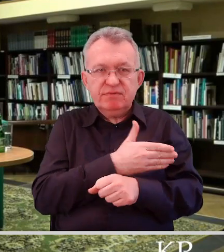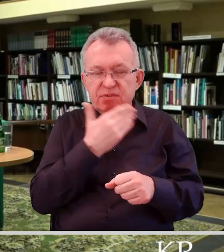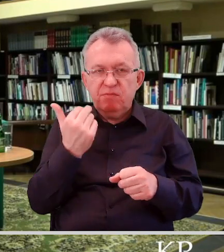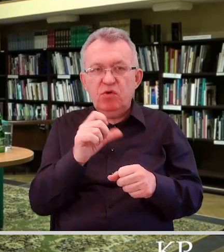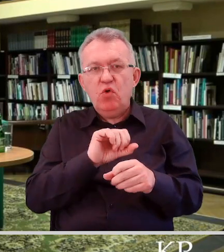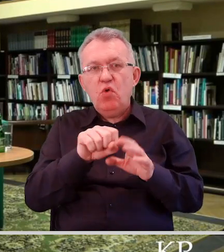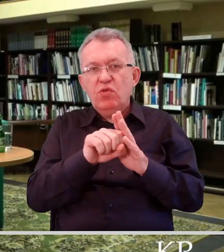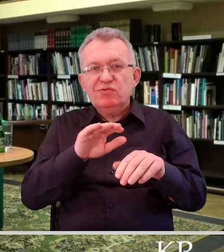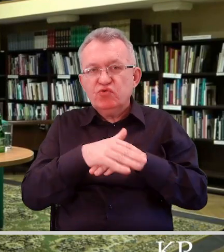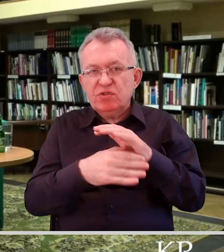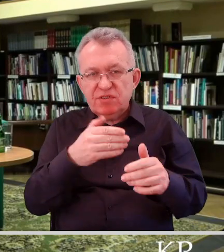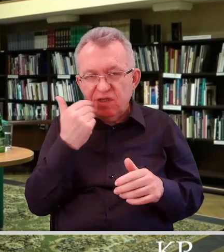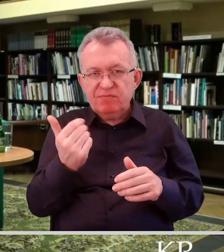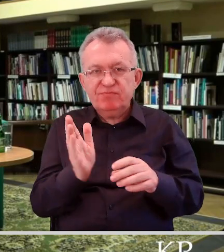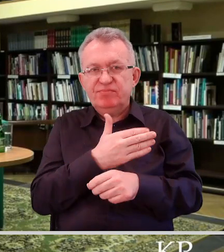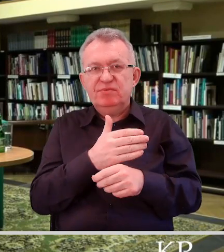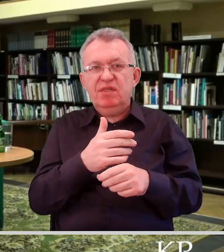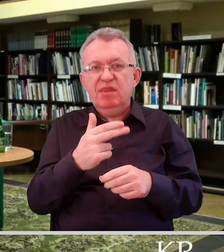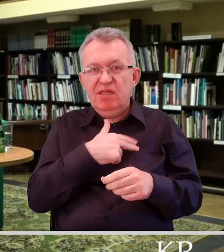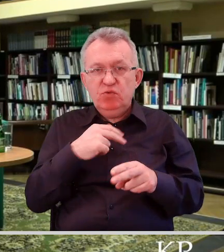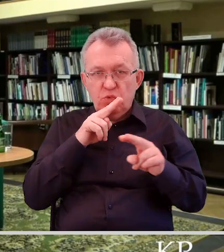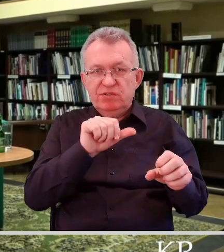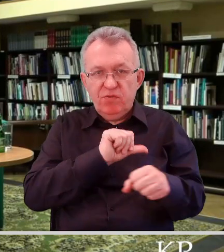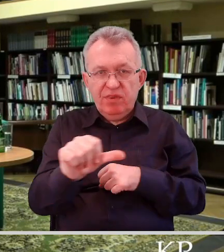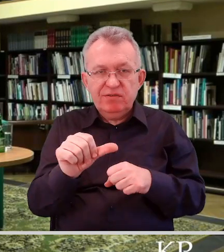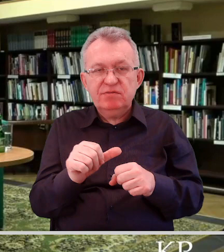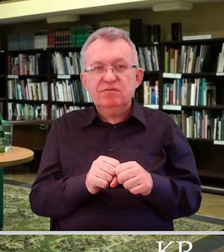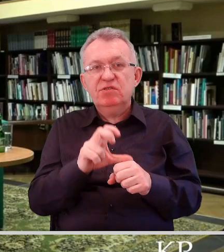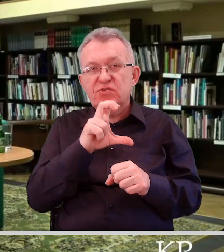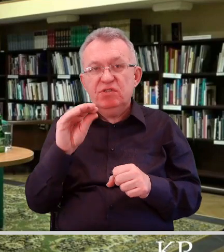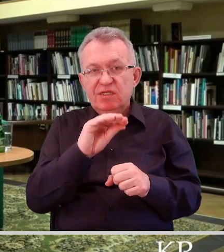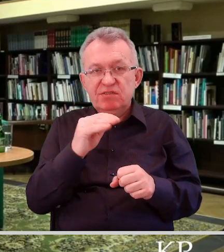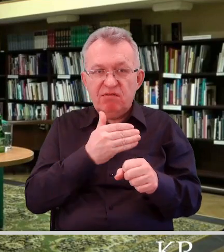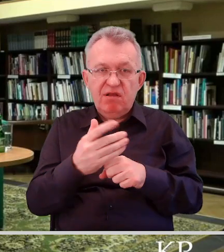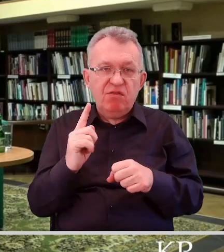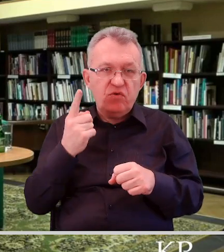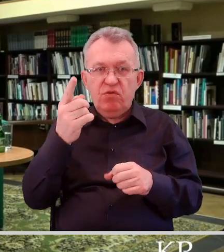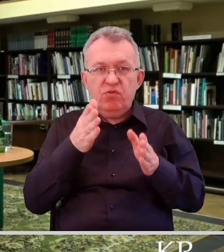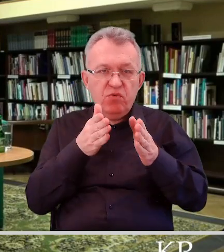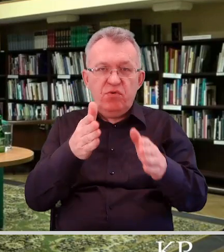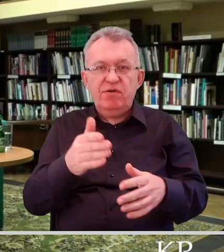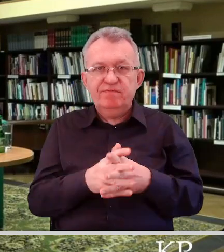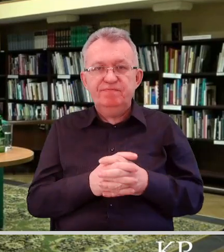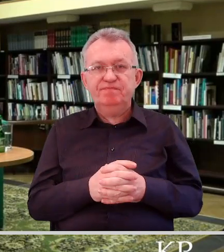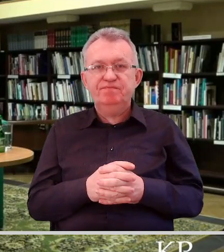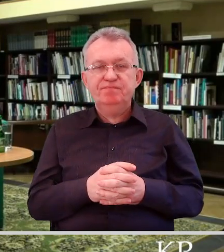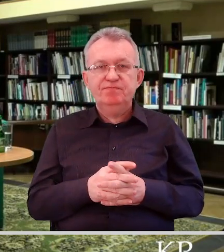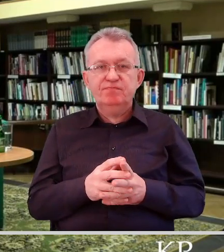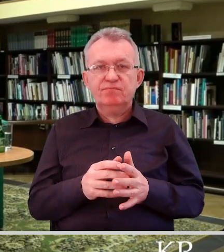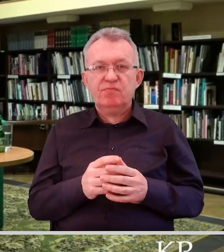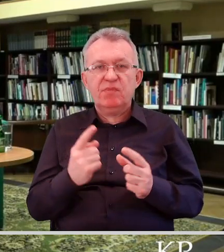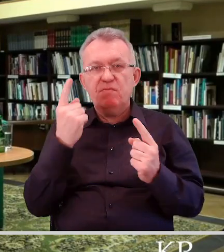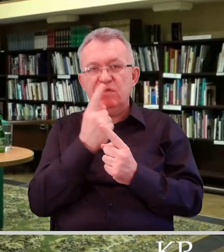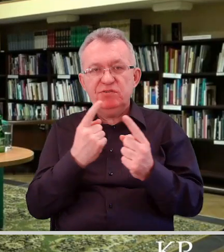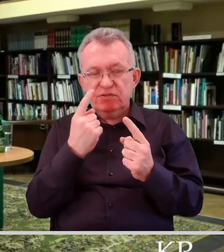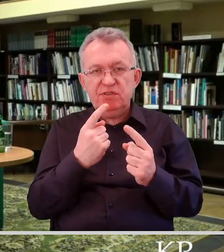od szczęścia, że to już staje się naszym udziałem, czy jeszcze daleka droga przed nami? No, myślę, że